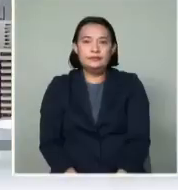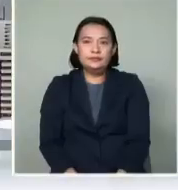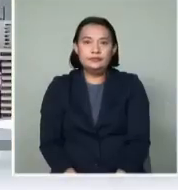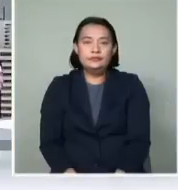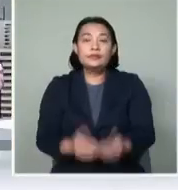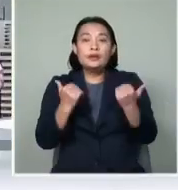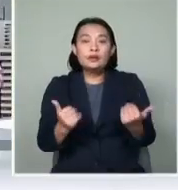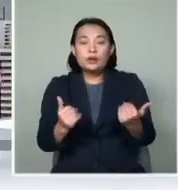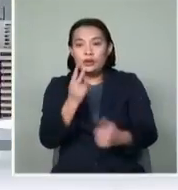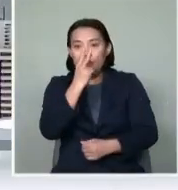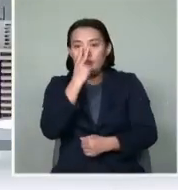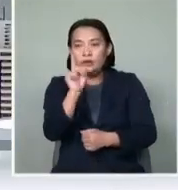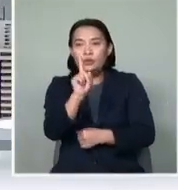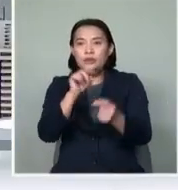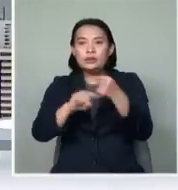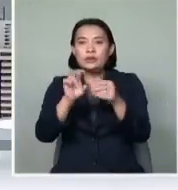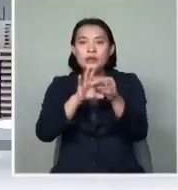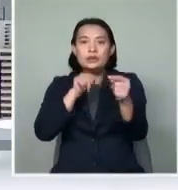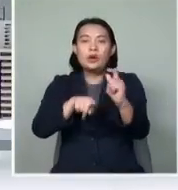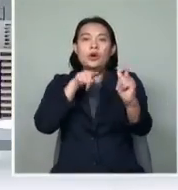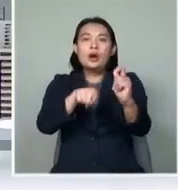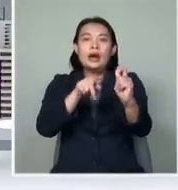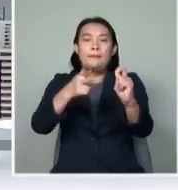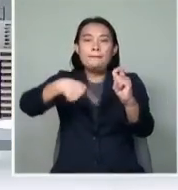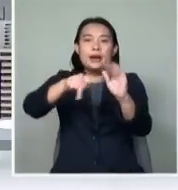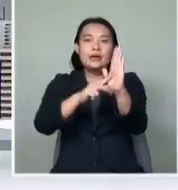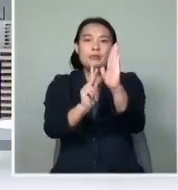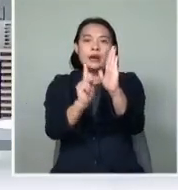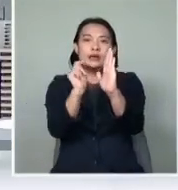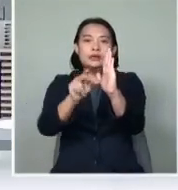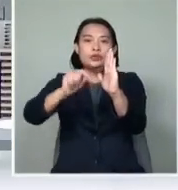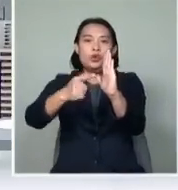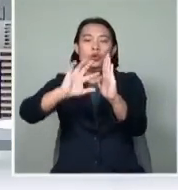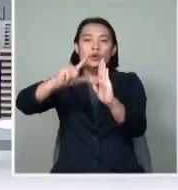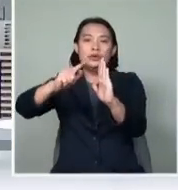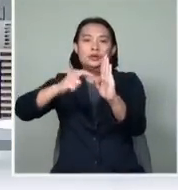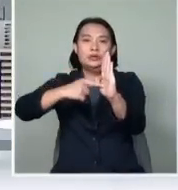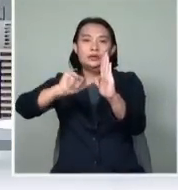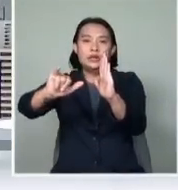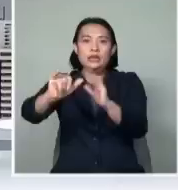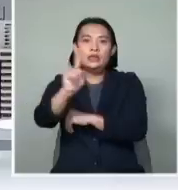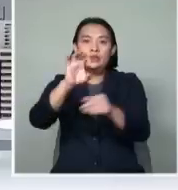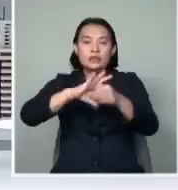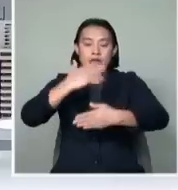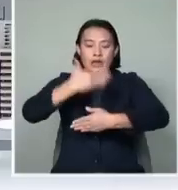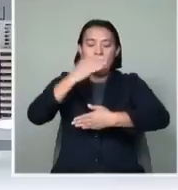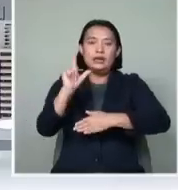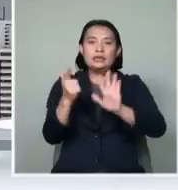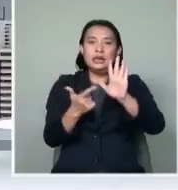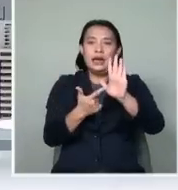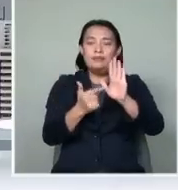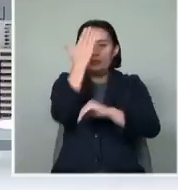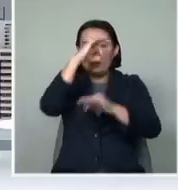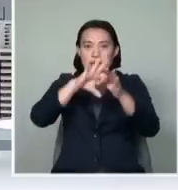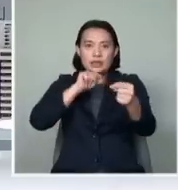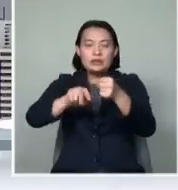ช่วงนี้จะพาคุณผู้ชมลงพื้นที่ไปที่อำเภอปักธงชัยนะครับเพราะว่าจุดนี้เนี่ยอยู่หลังเขื่อนลำพระเพลิงก ่ อนหน้านี้มีการระบายน้